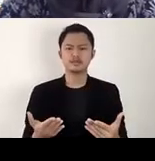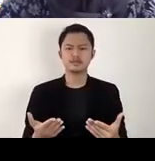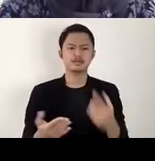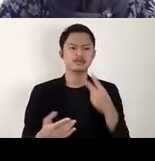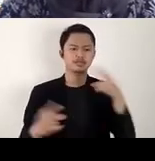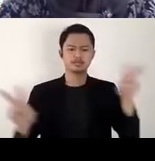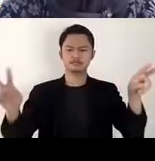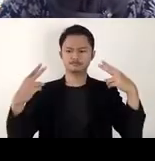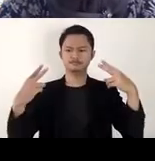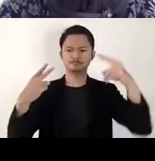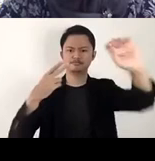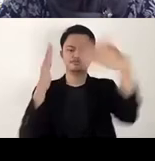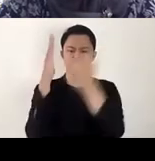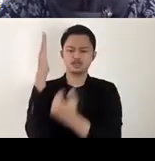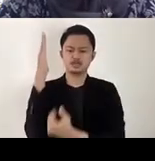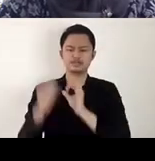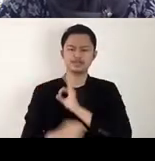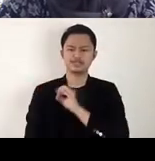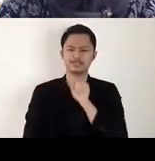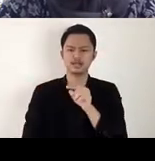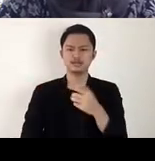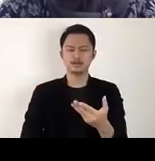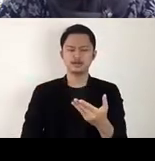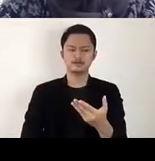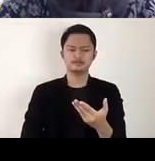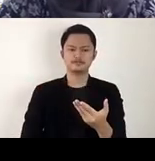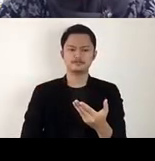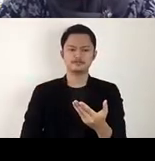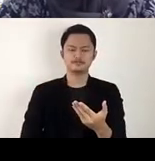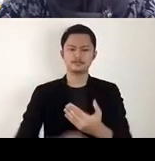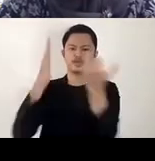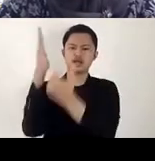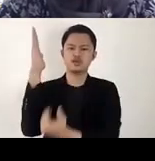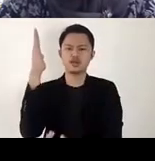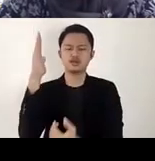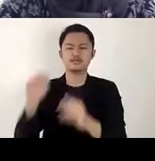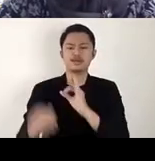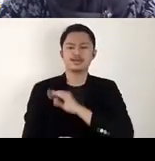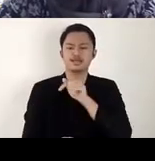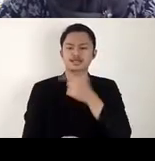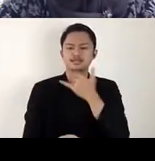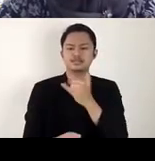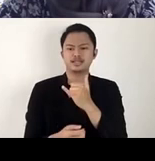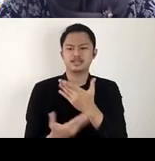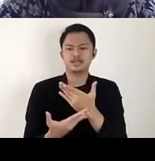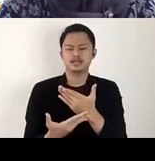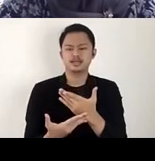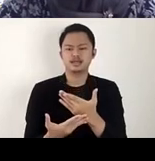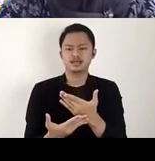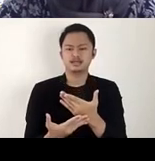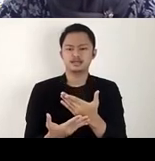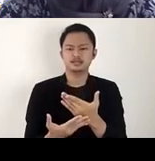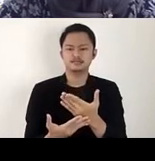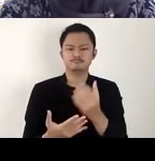banyak perhatian Yes menyadari Perpres ini adalah berkas ini dinilai memberikan ruang bagi bagi keterlibatan